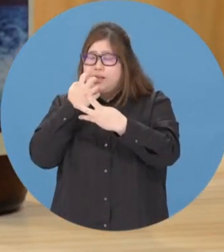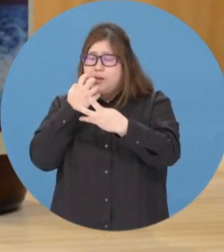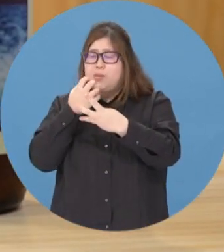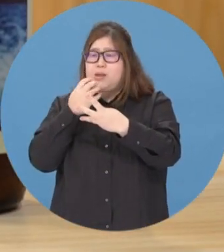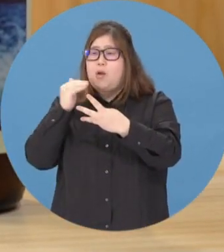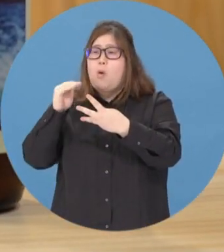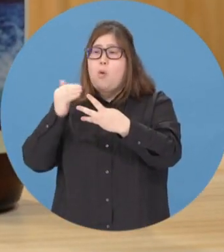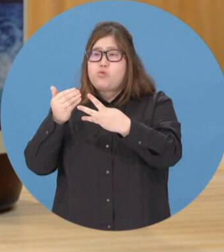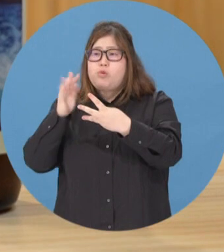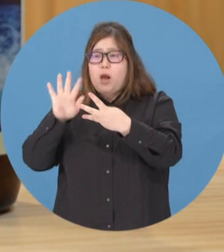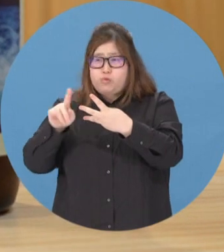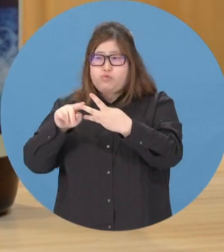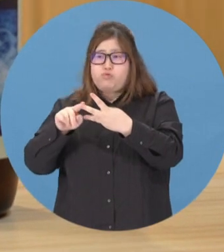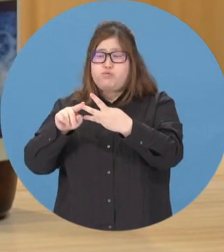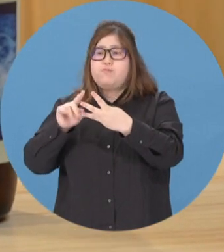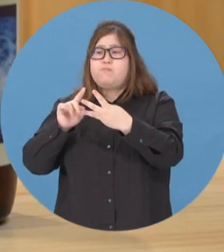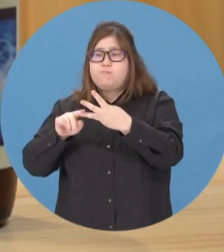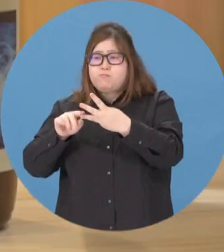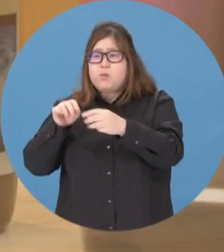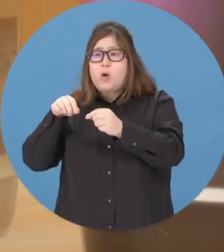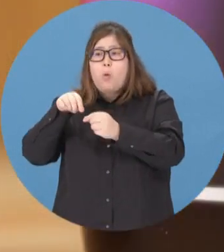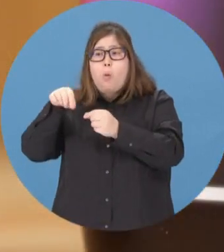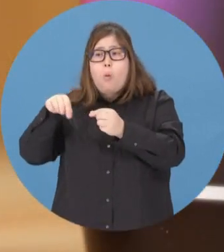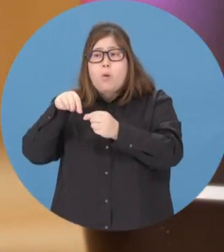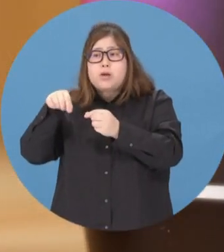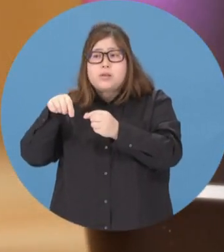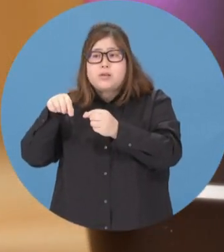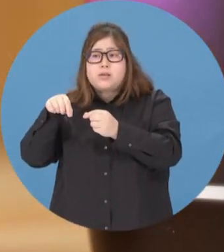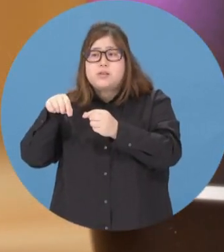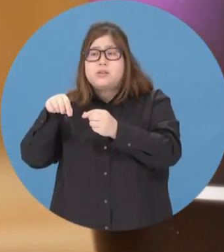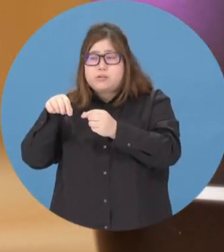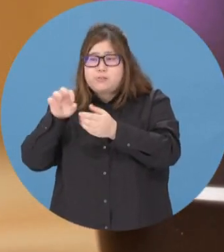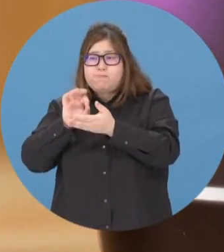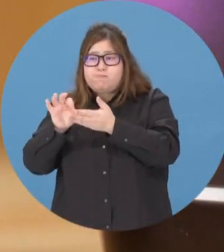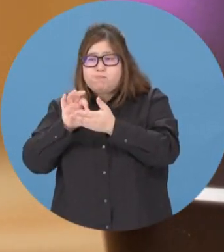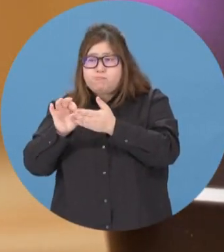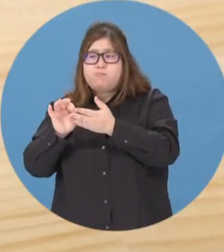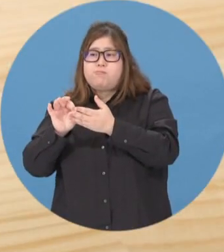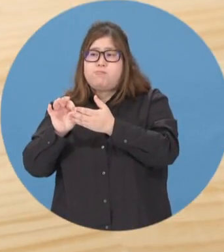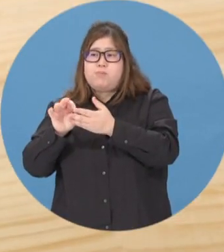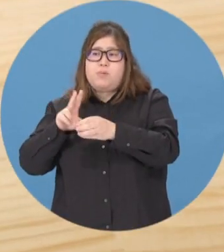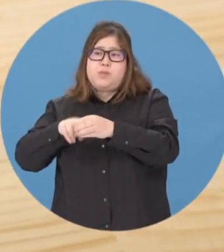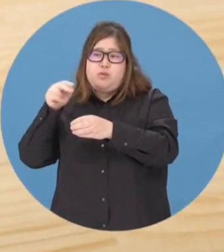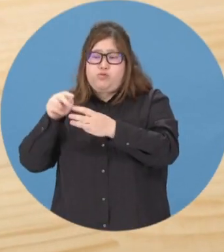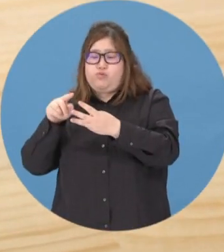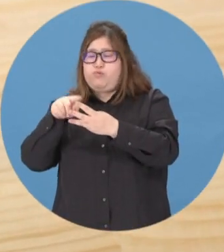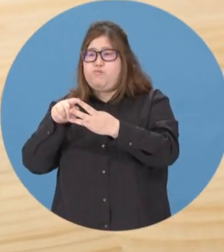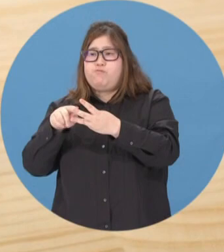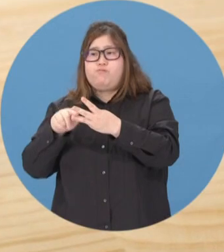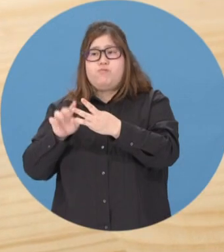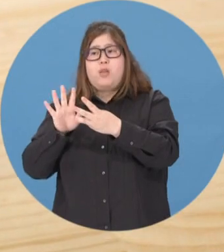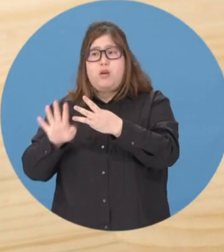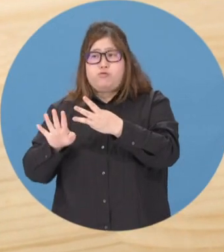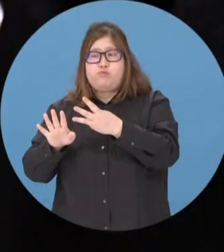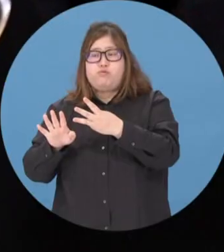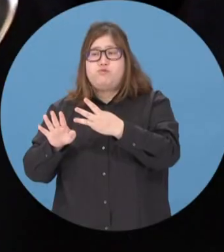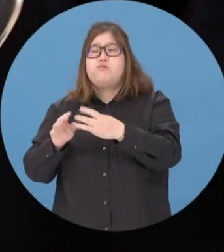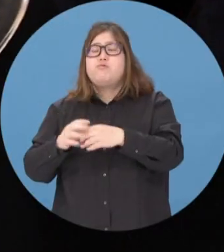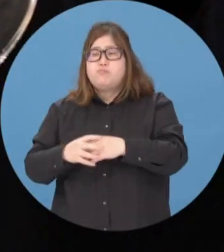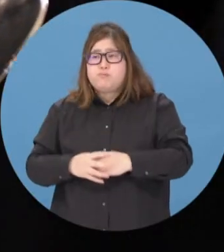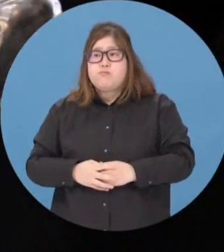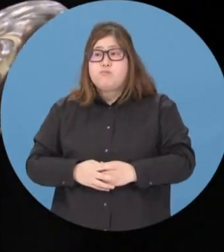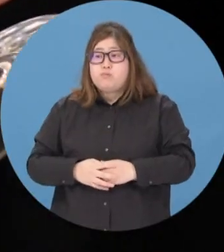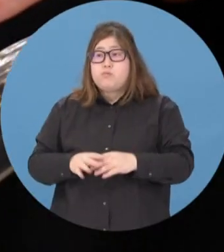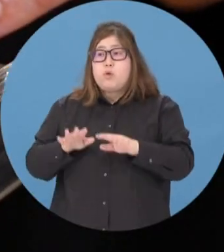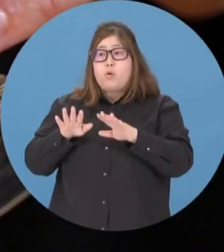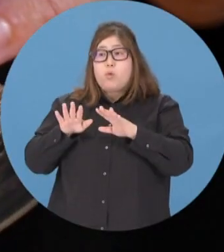というスタンダードのもの、コーヒー豆を麦汁に漬け込んだ黒ビール、スタウトという3種類があります。